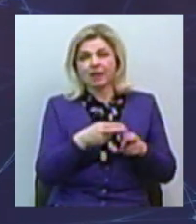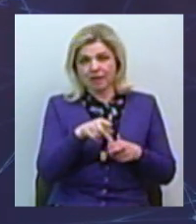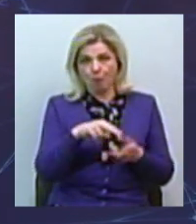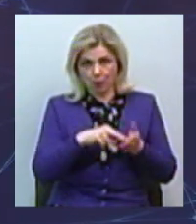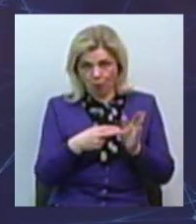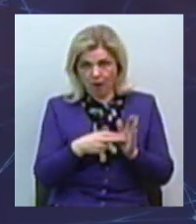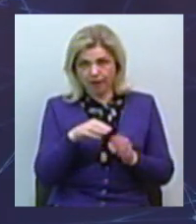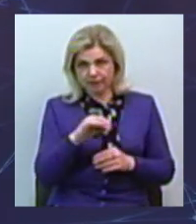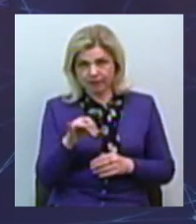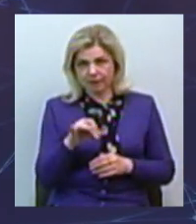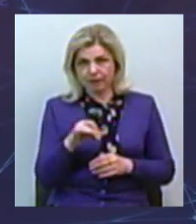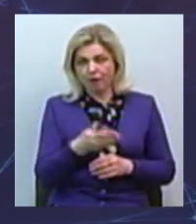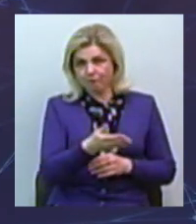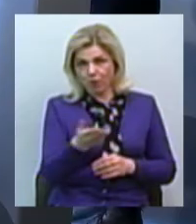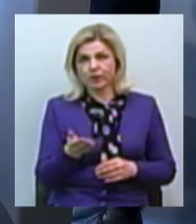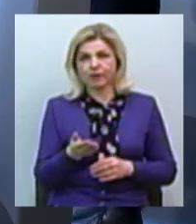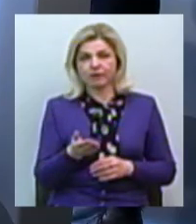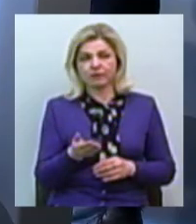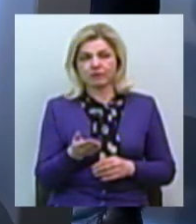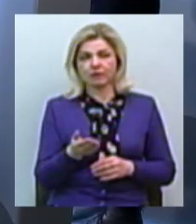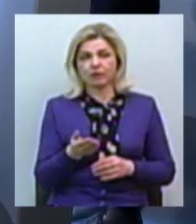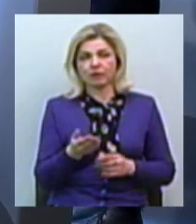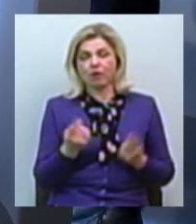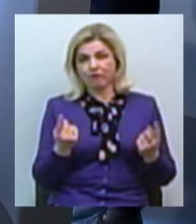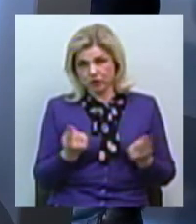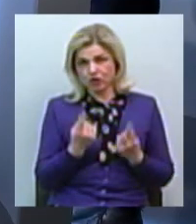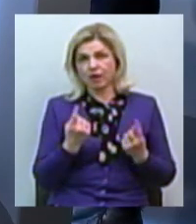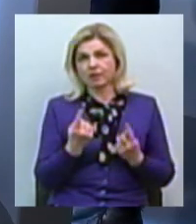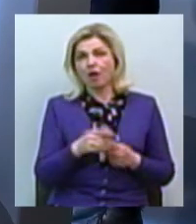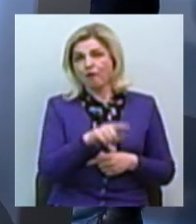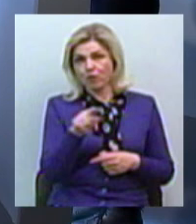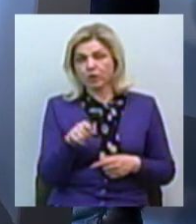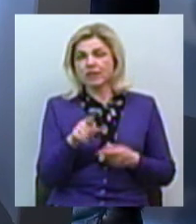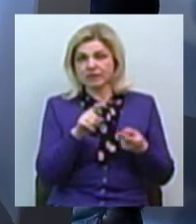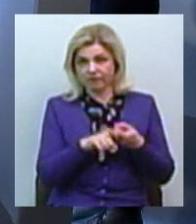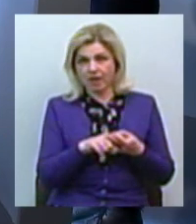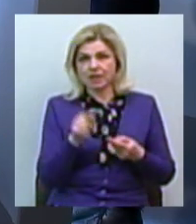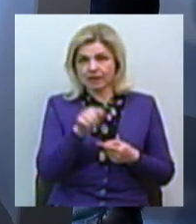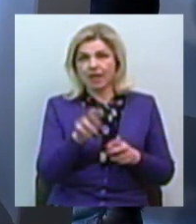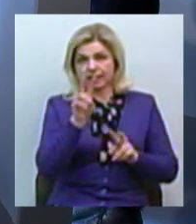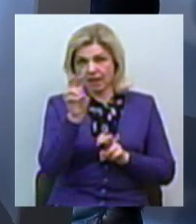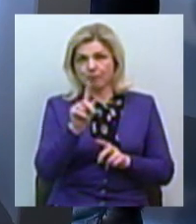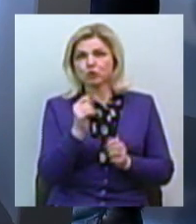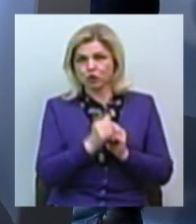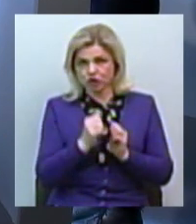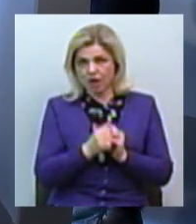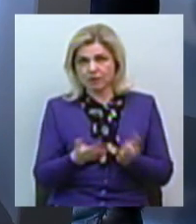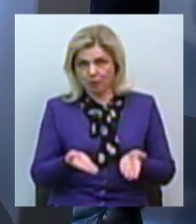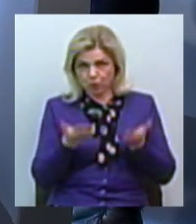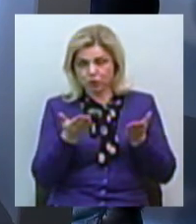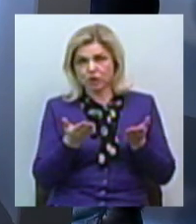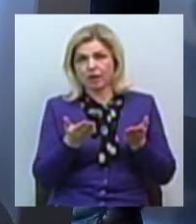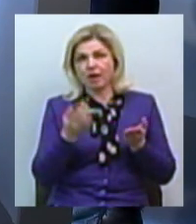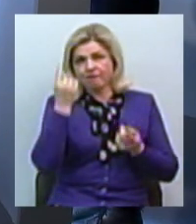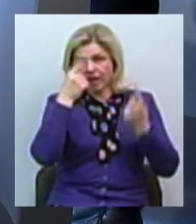вони ну, звичайні, скажімо так, вони стосуються саме тих тем, які найчастіше порушують